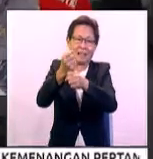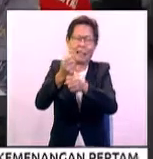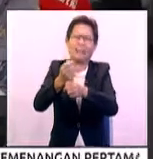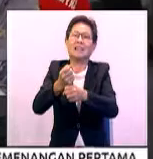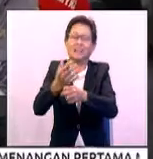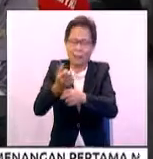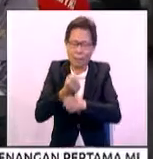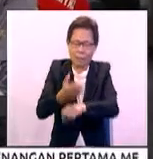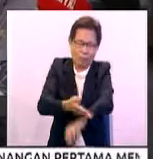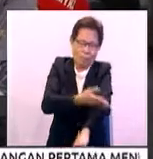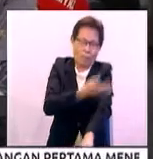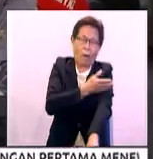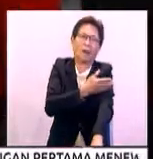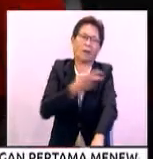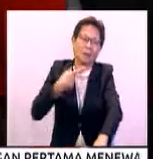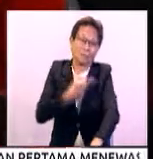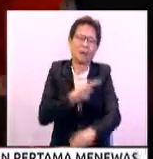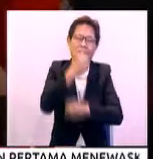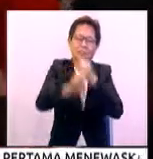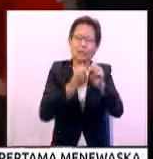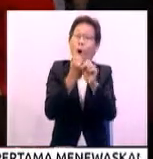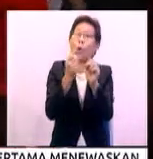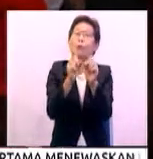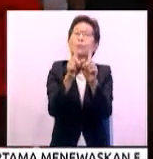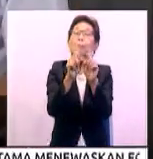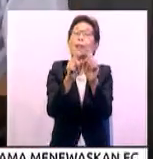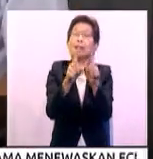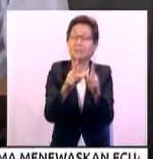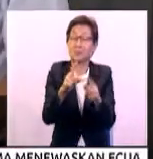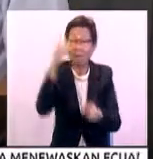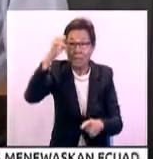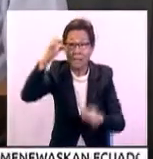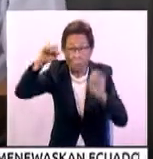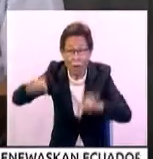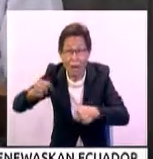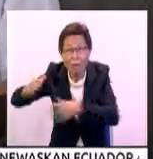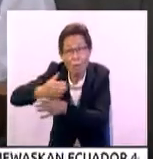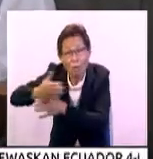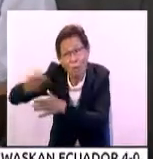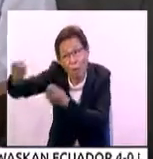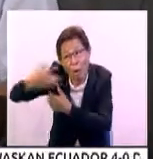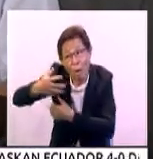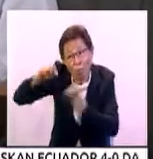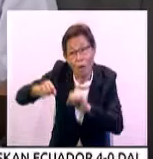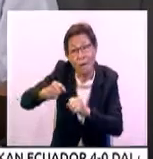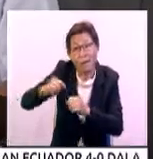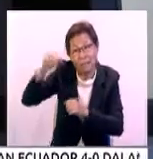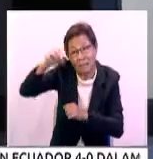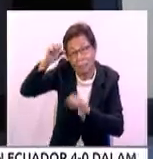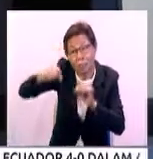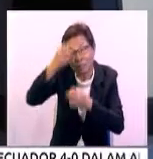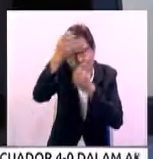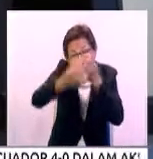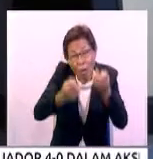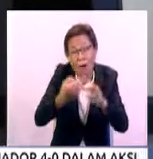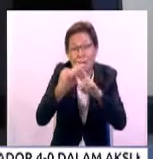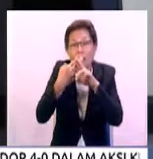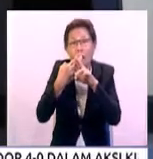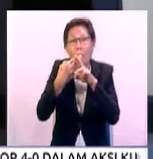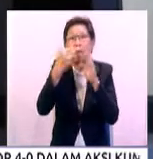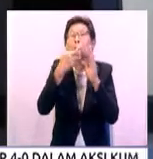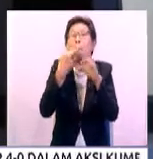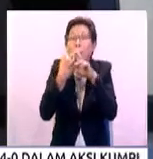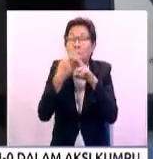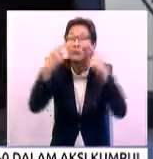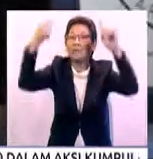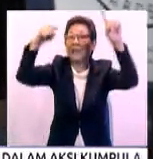kami. Ini tahun yang ke-11. Mungkin Encik Riyad boleh kongsikan apa agaknya resepi kejayaan Air Asia